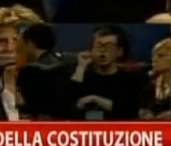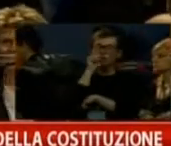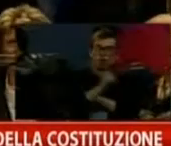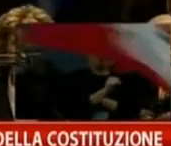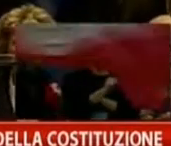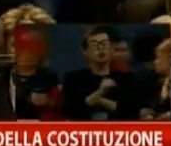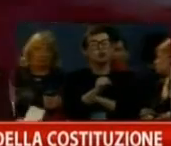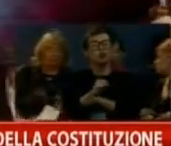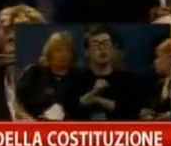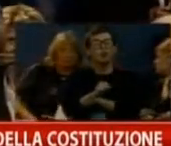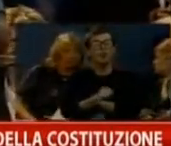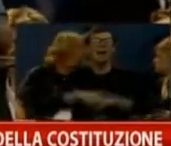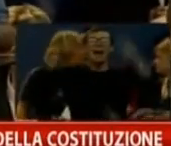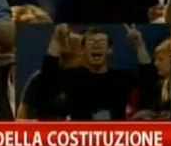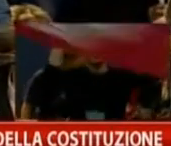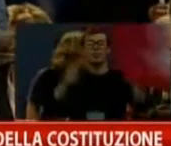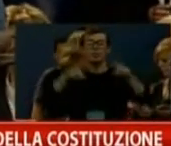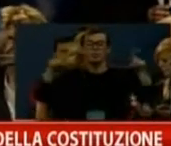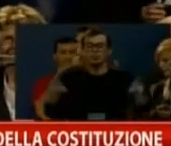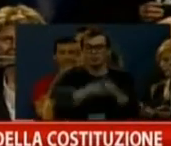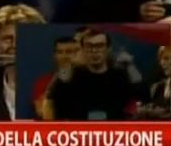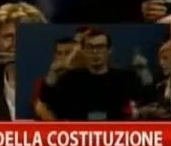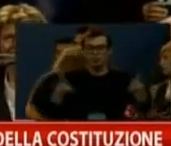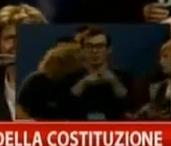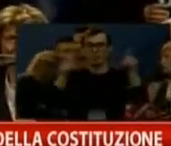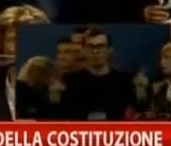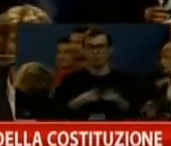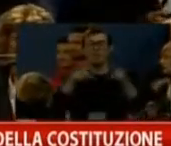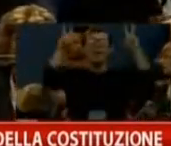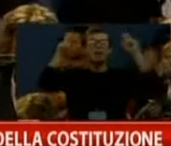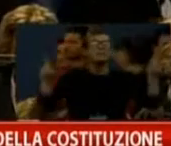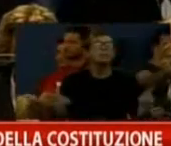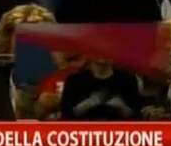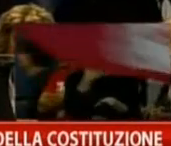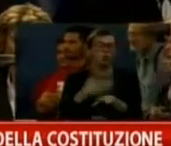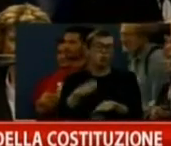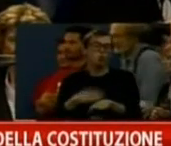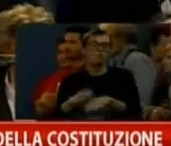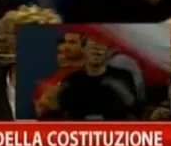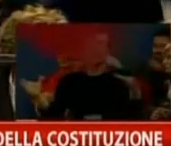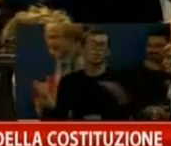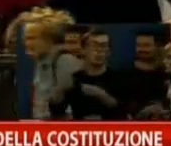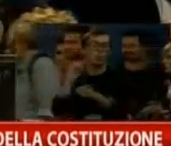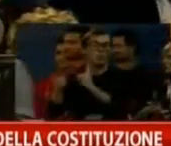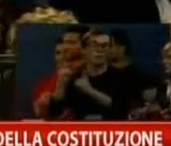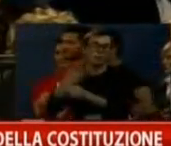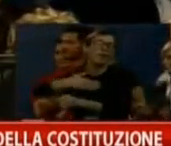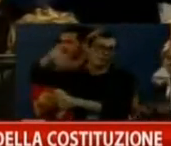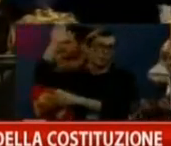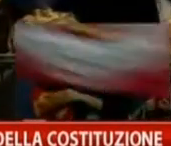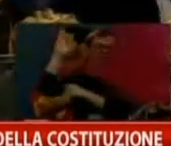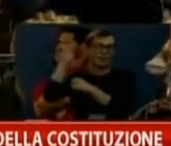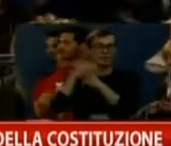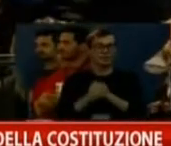delle maggioranze che abbiamo da qualche tempo. Non si può dissentire perché altrimenti si mette